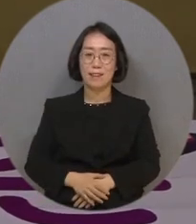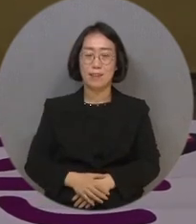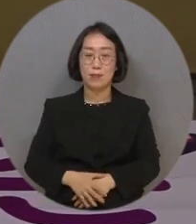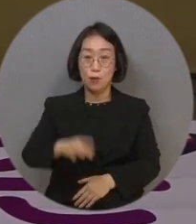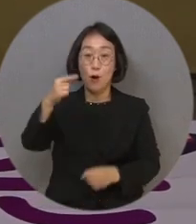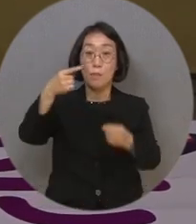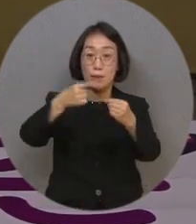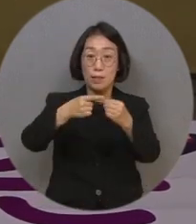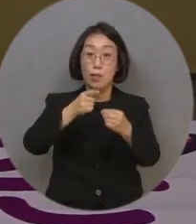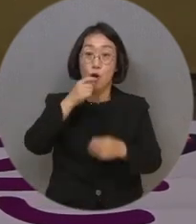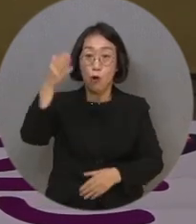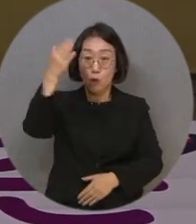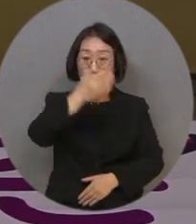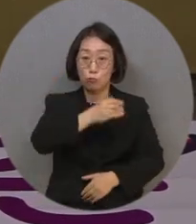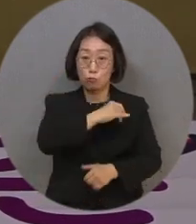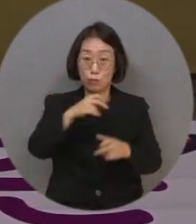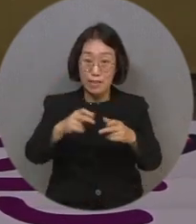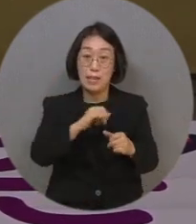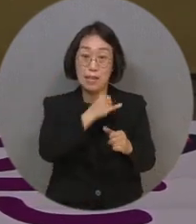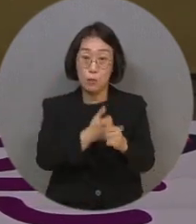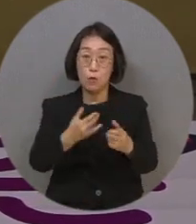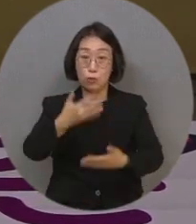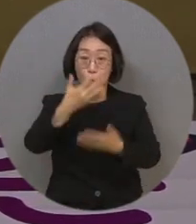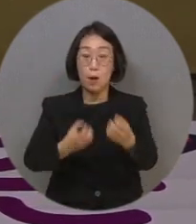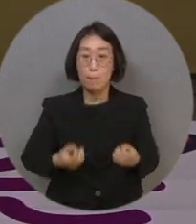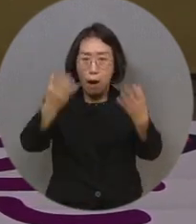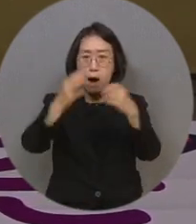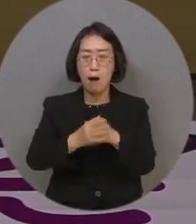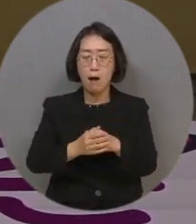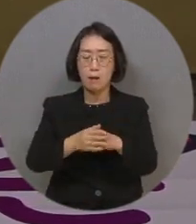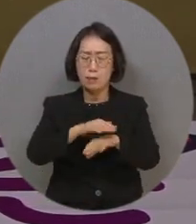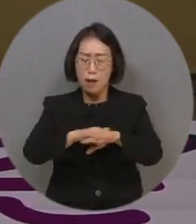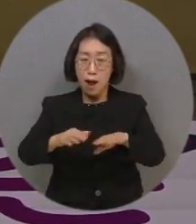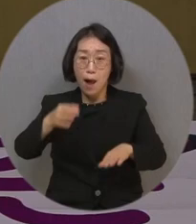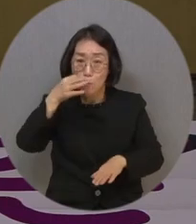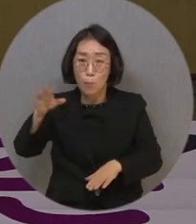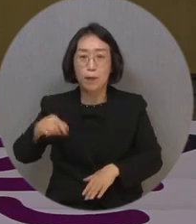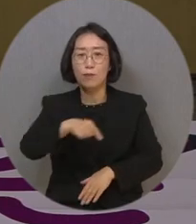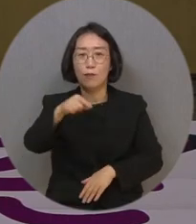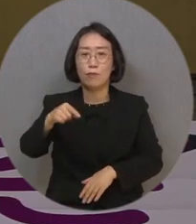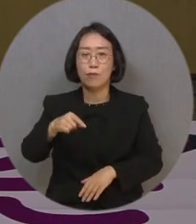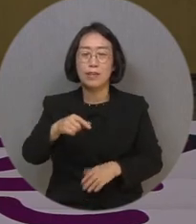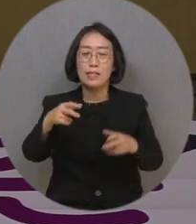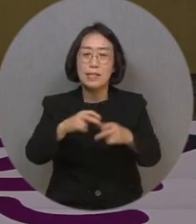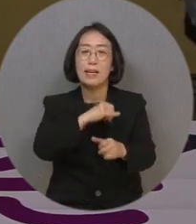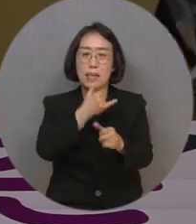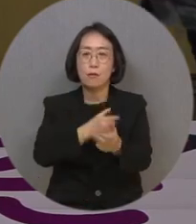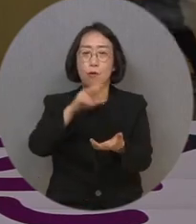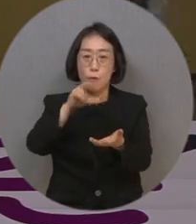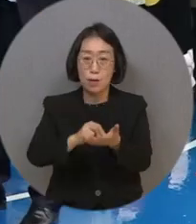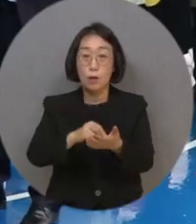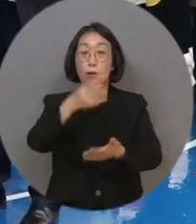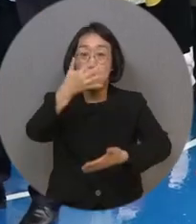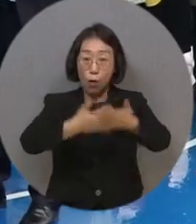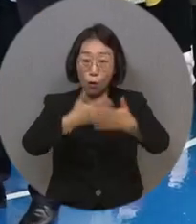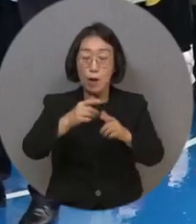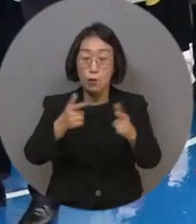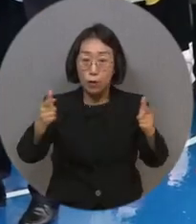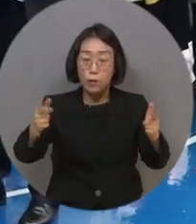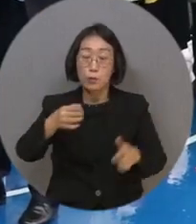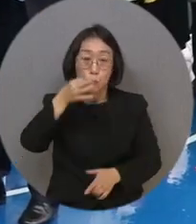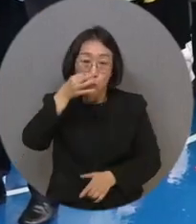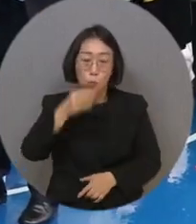제1회 여수장애인권영화제는 지역에서 쉽게 만날 수 없던 장애인권을 주제로 한 문화 콘텐츠를 통해